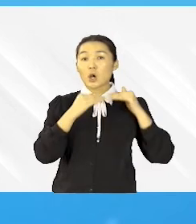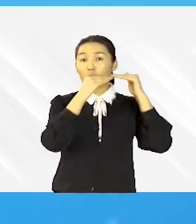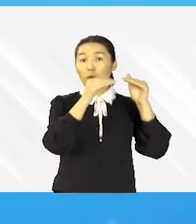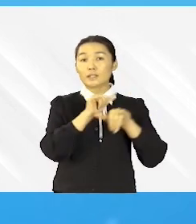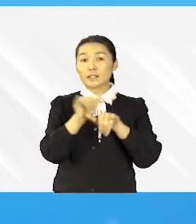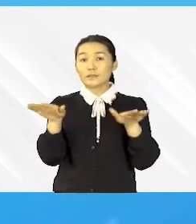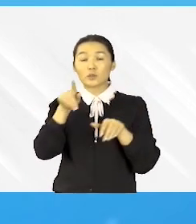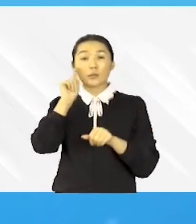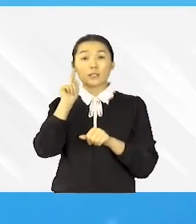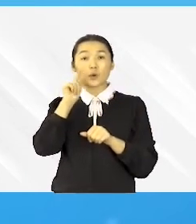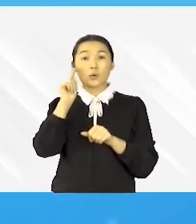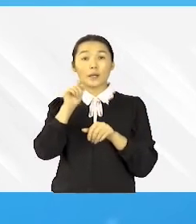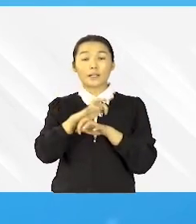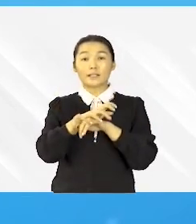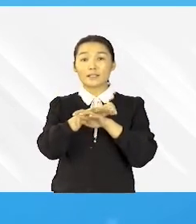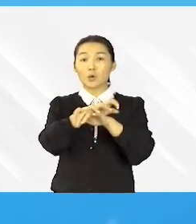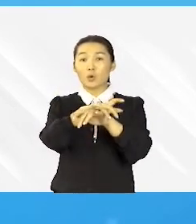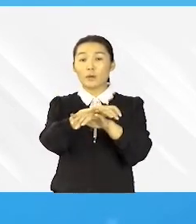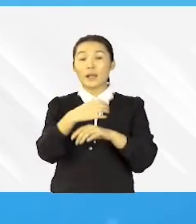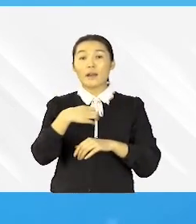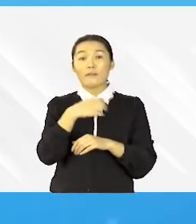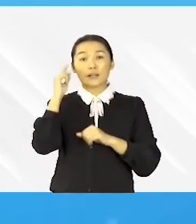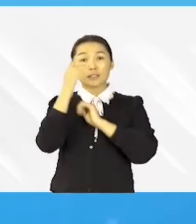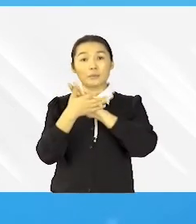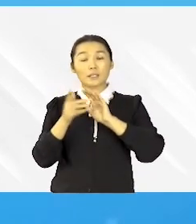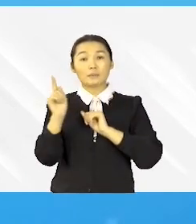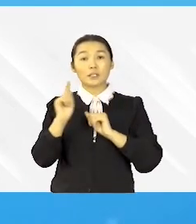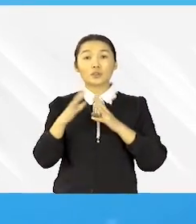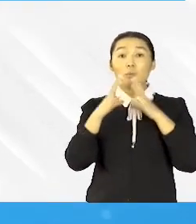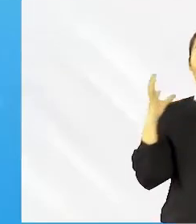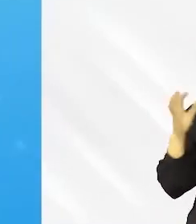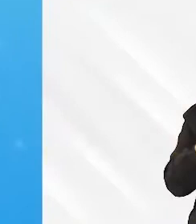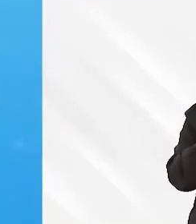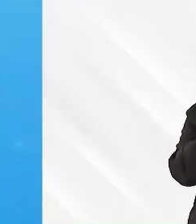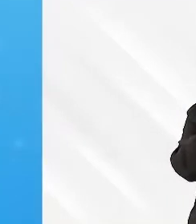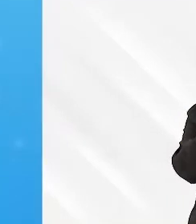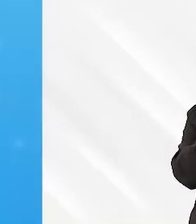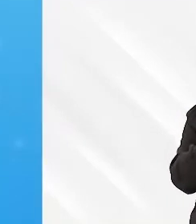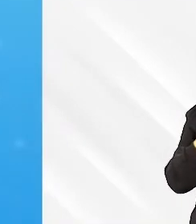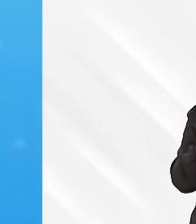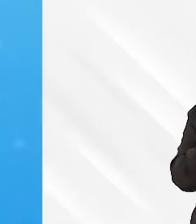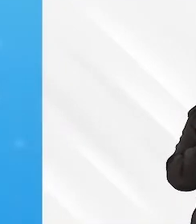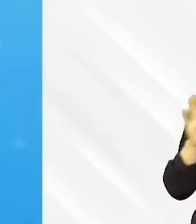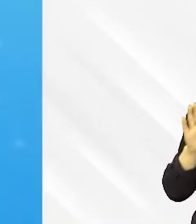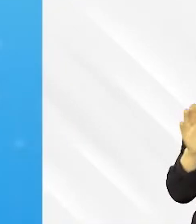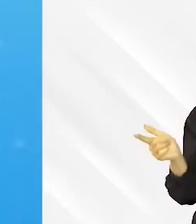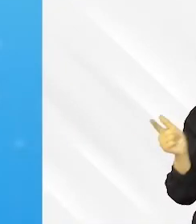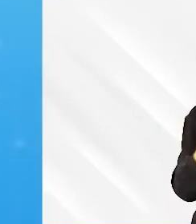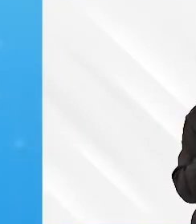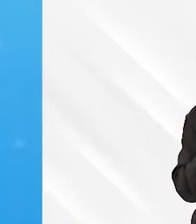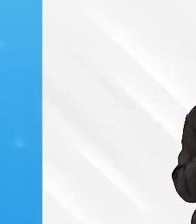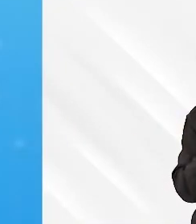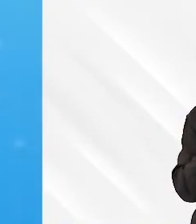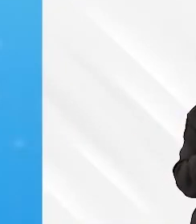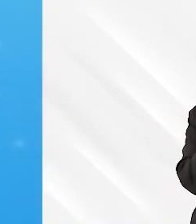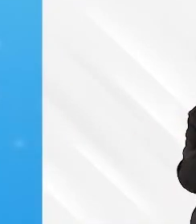поколения насекомых. Важно понимать, что большинство насекомых не достигает периода зрелости, готовности к размножению,